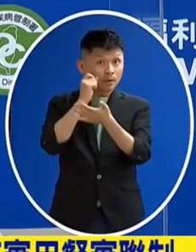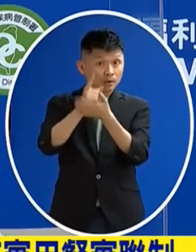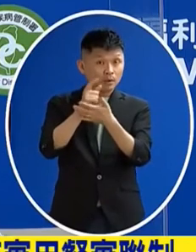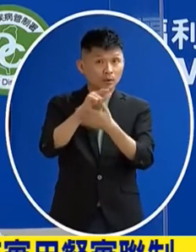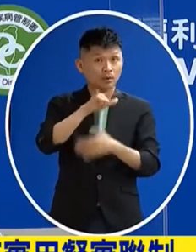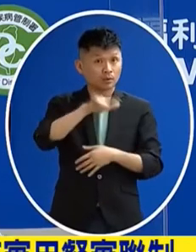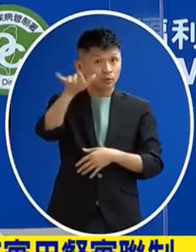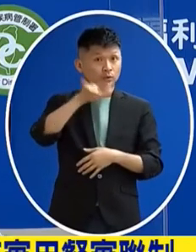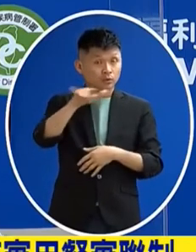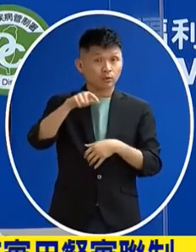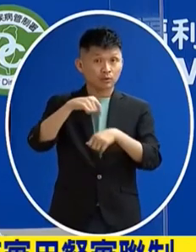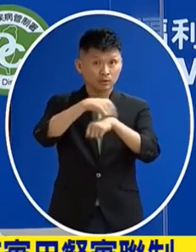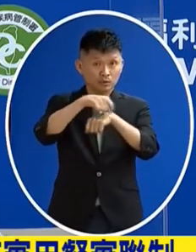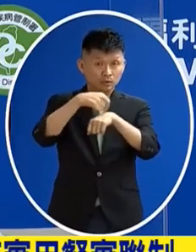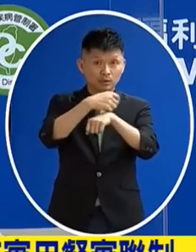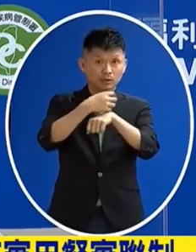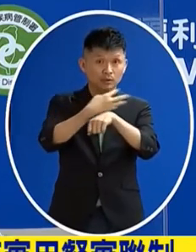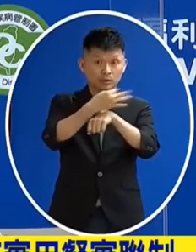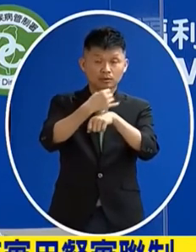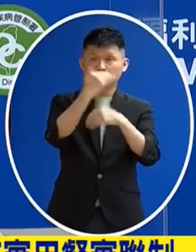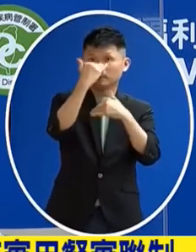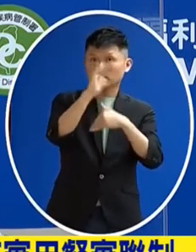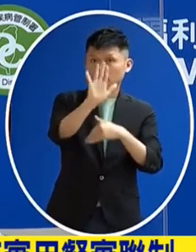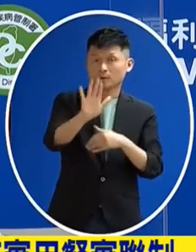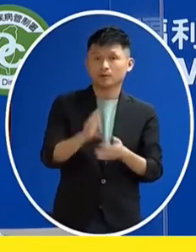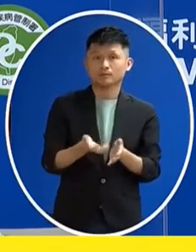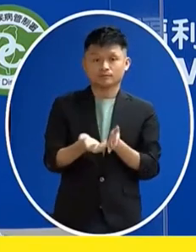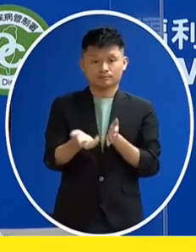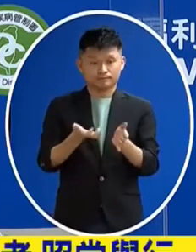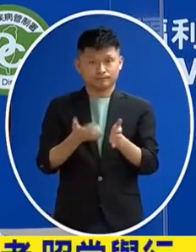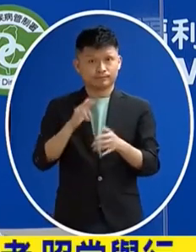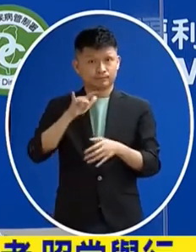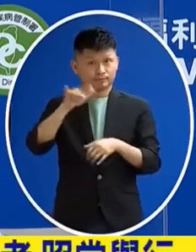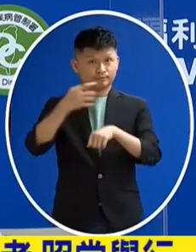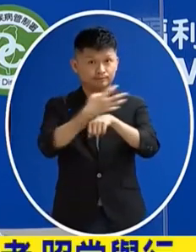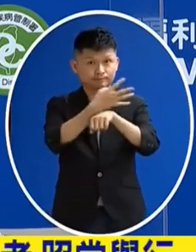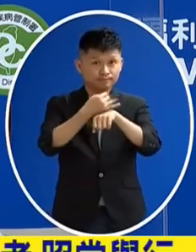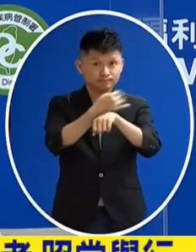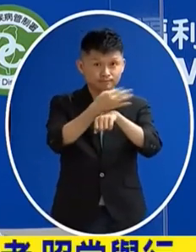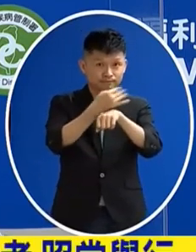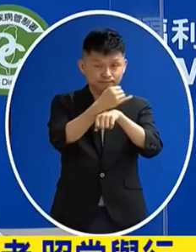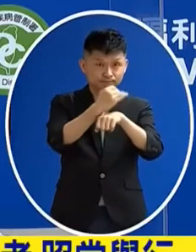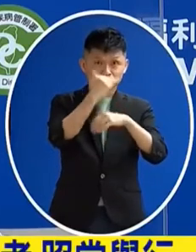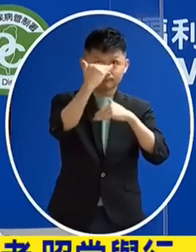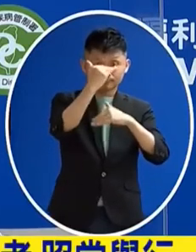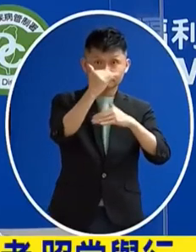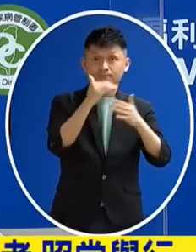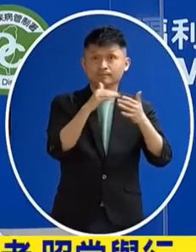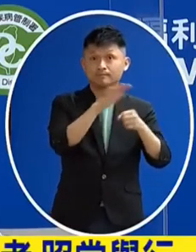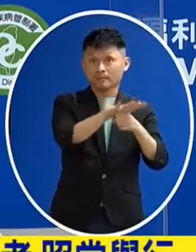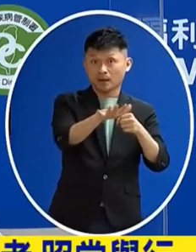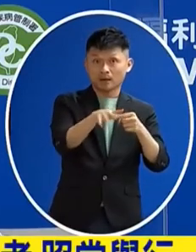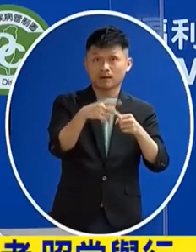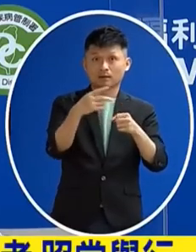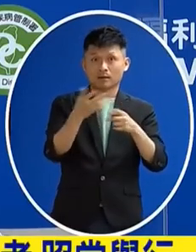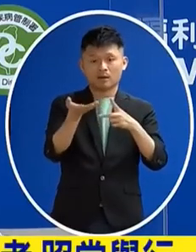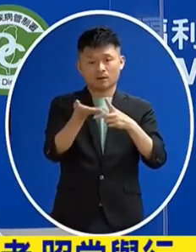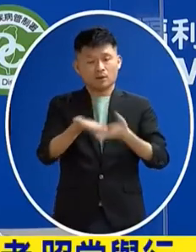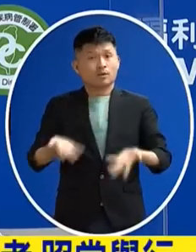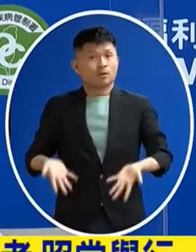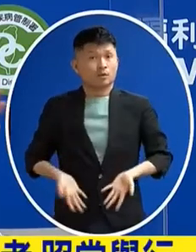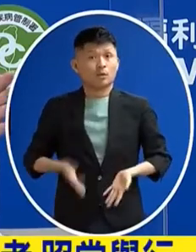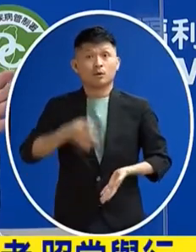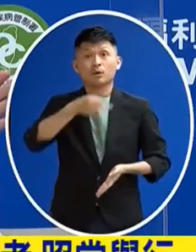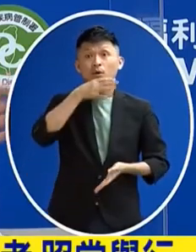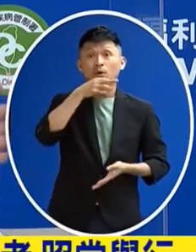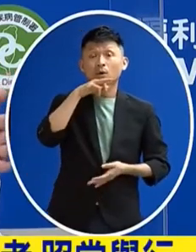的上限。所以我们希望他在前面把这个飞行的上限再有适当的休息，合乎航空法的一个规定，好，那